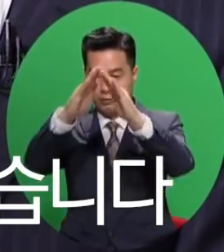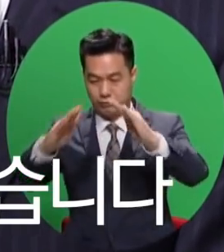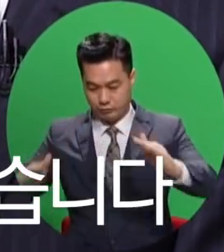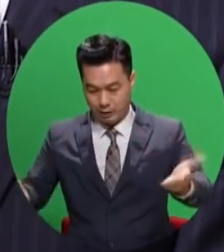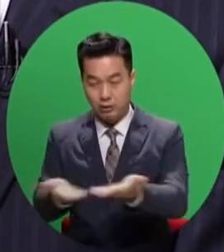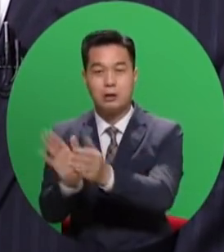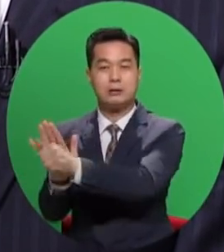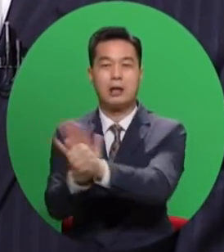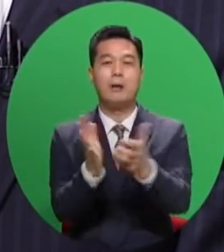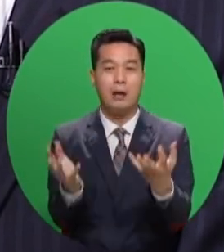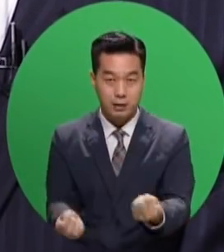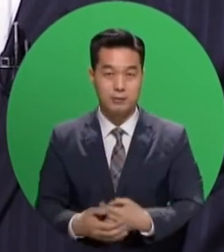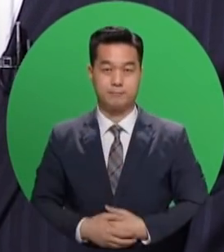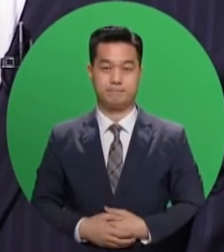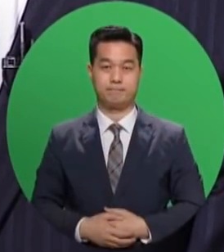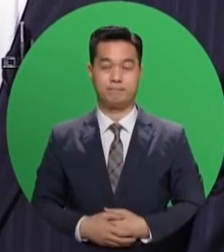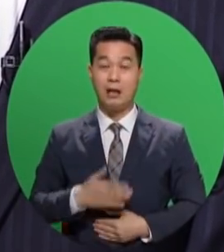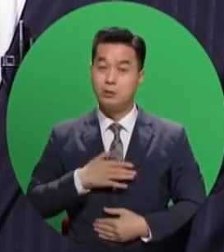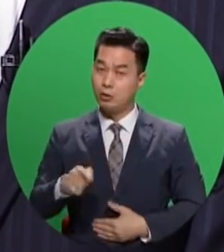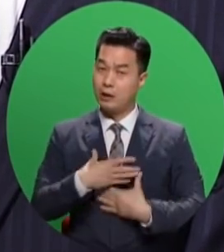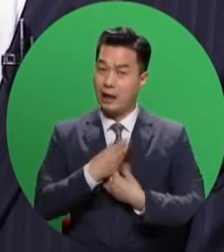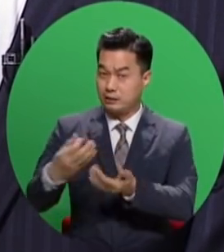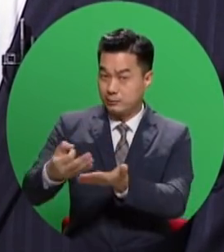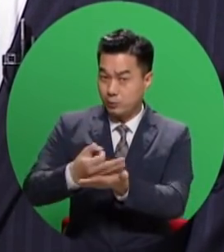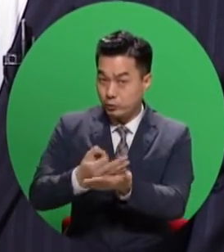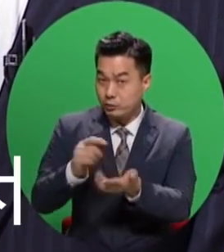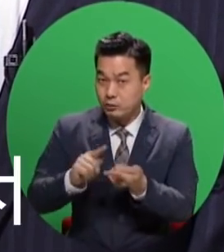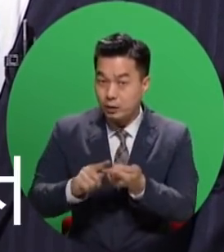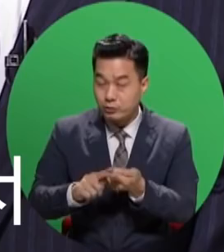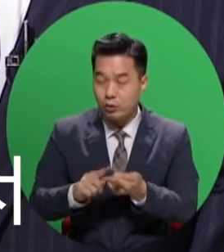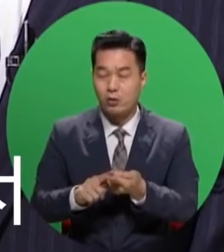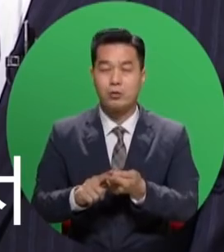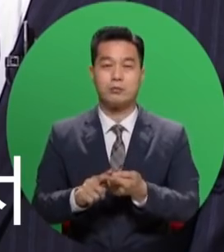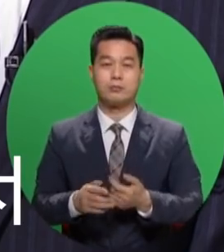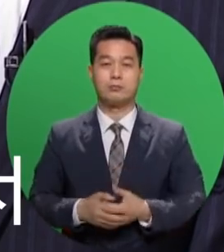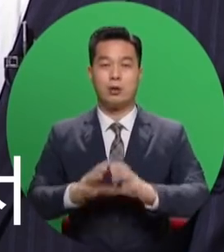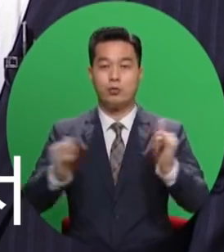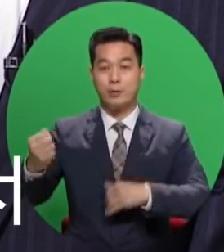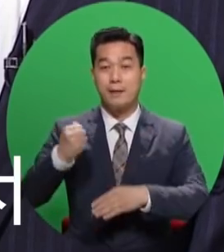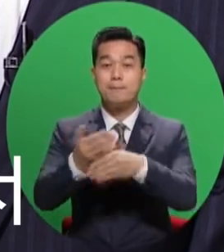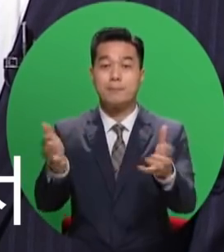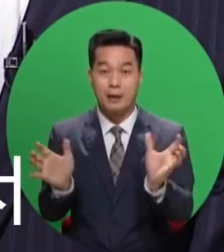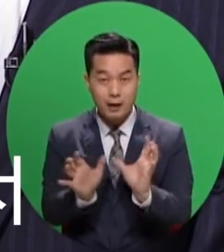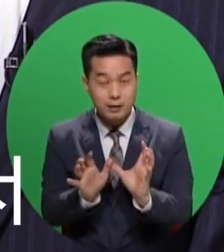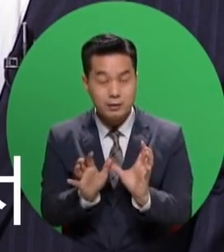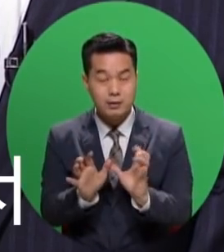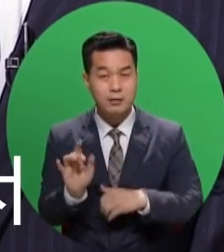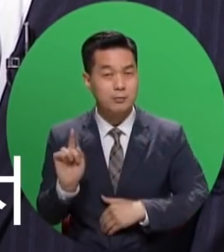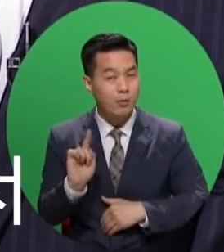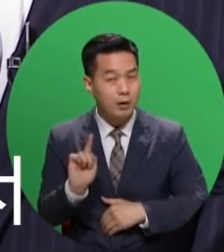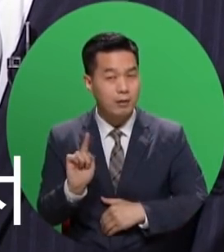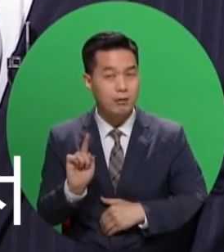많습니다 그래서 저는 이 안심 소득 자체는 으 구매 힘이 일종의 그